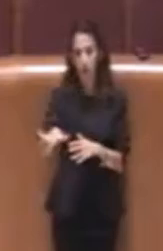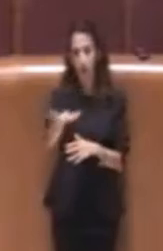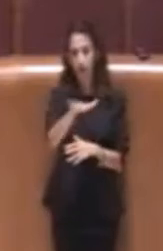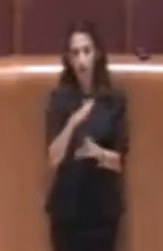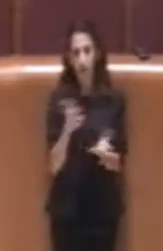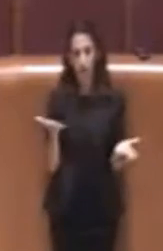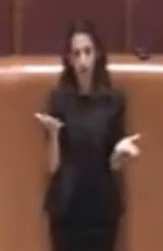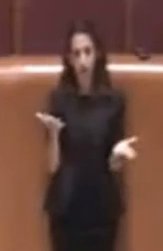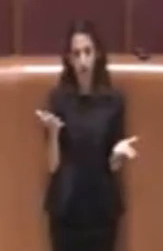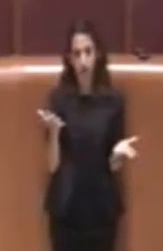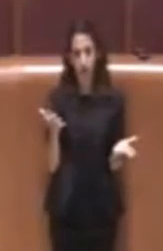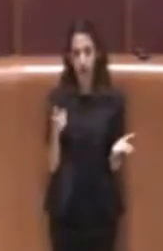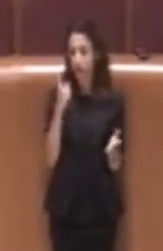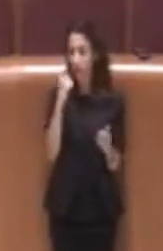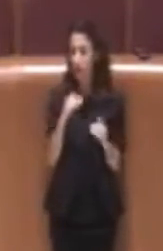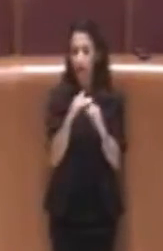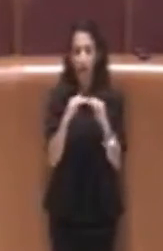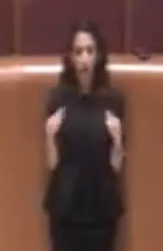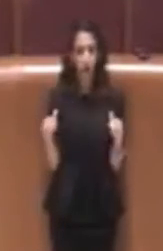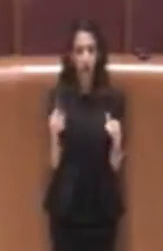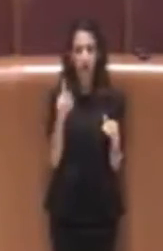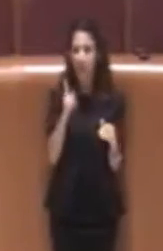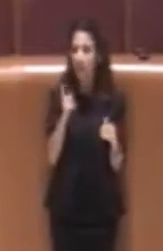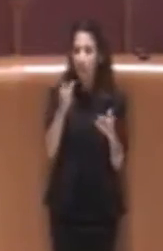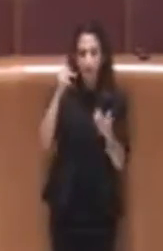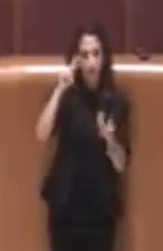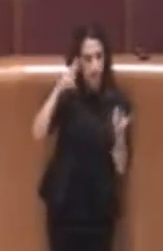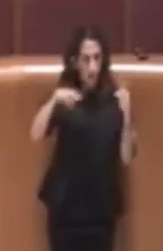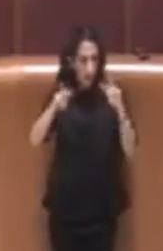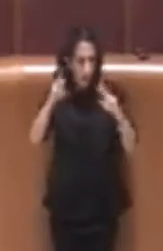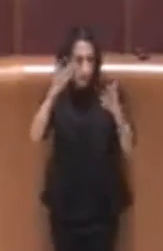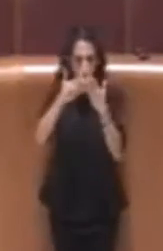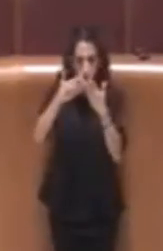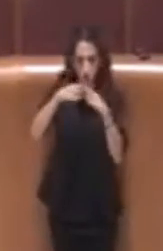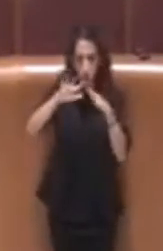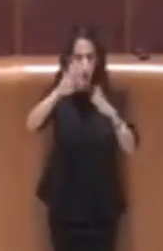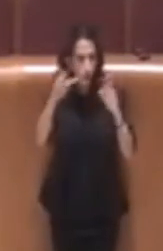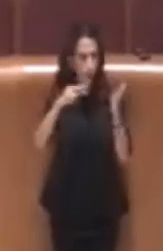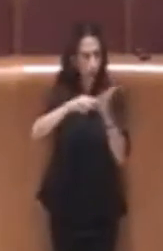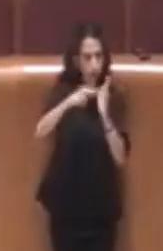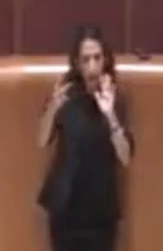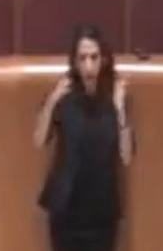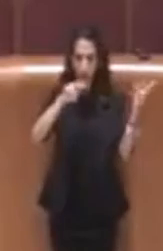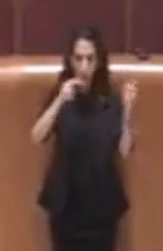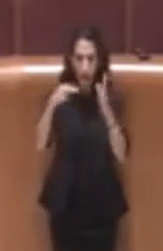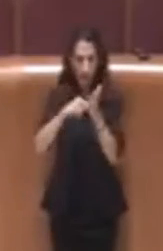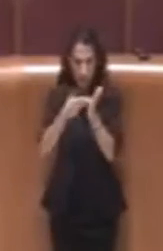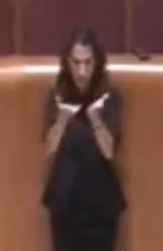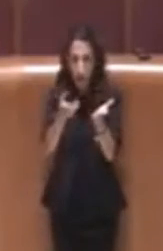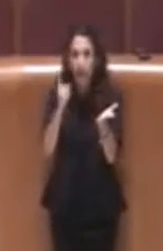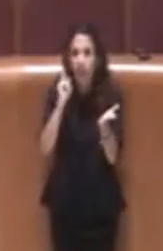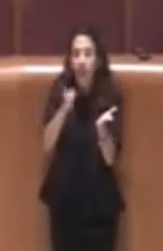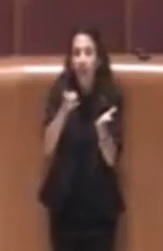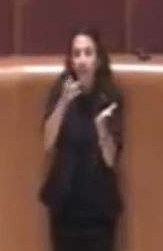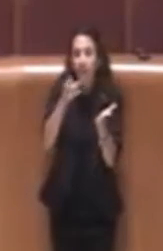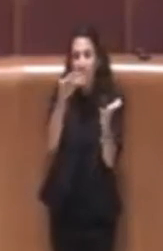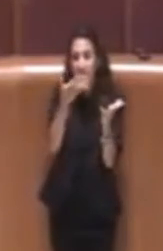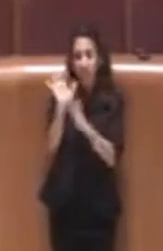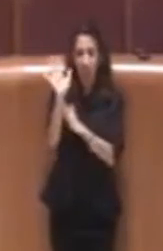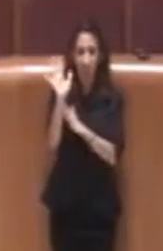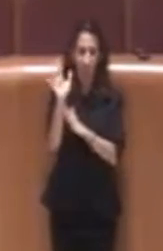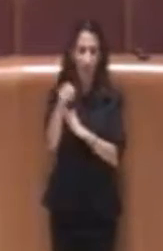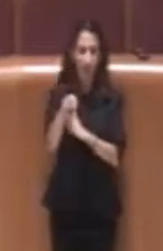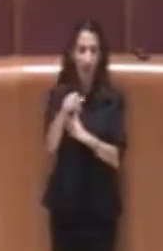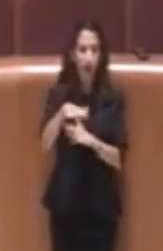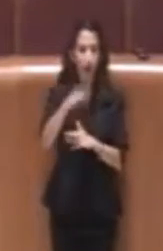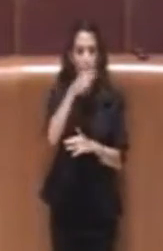di tutto, studiatevi quello che volete, siete voi gli ingegneri, siete voi i tecnici, aiutatemi a